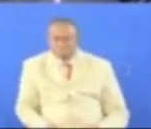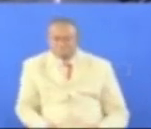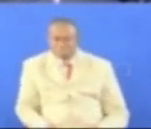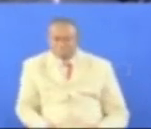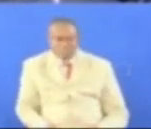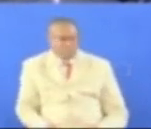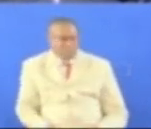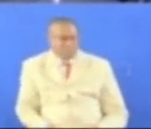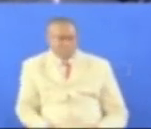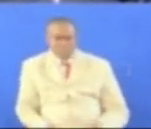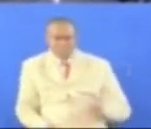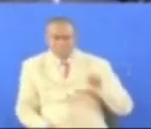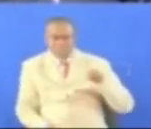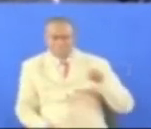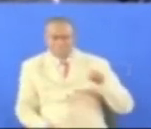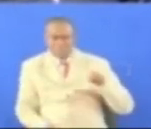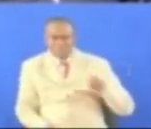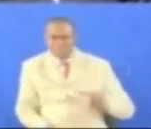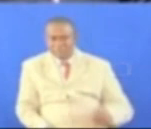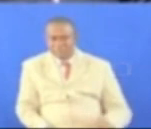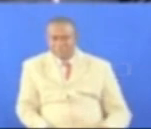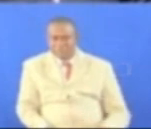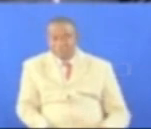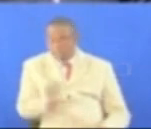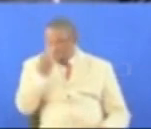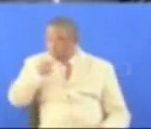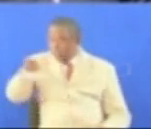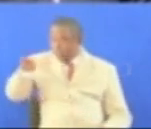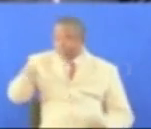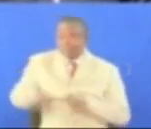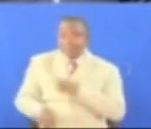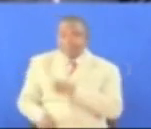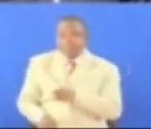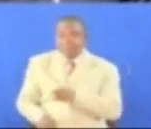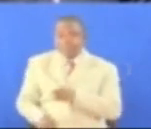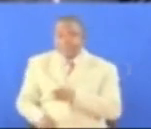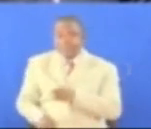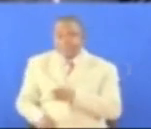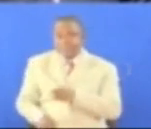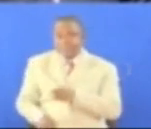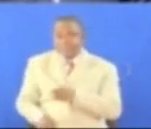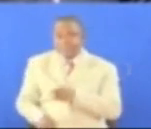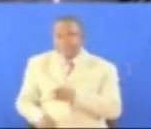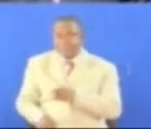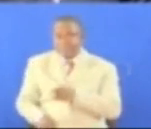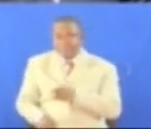Mr. Speaker, look here, we are privileged to be leaders in this country.